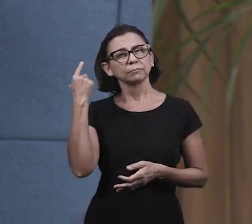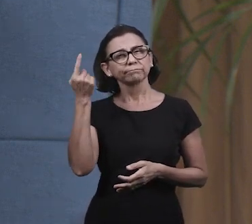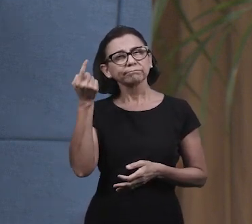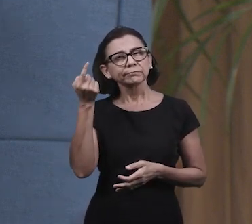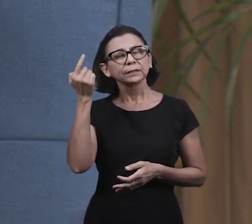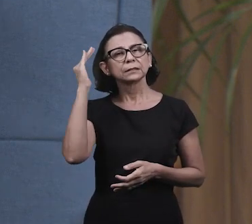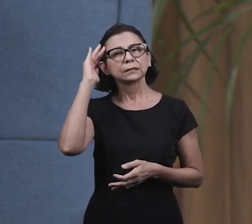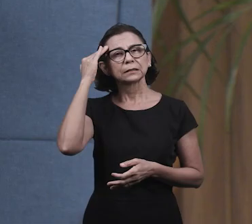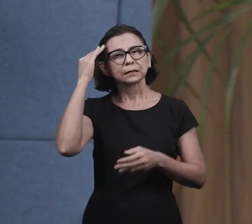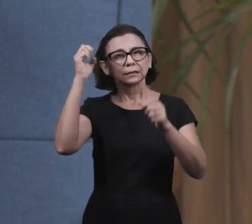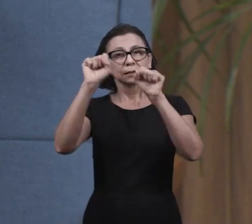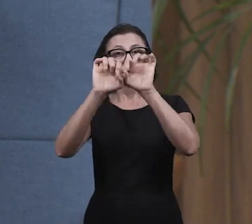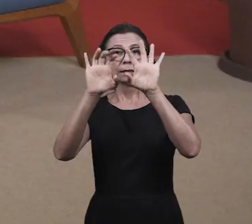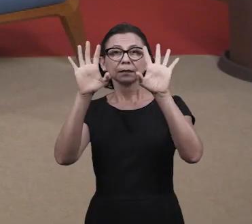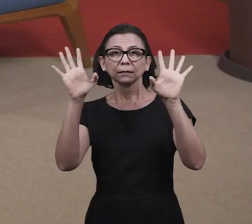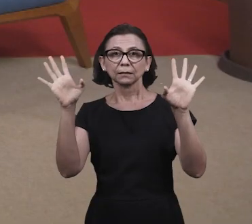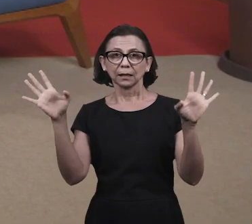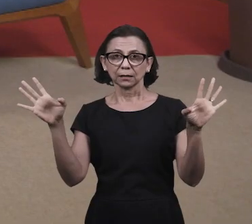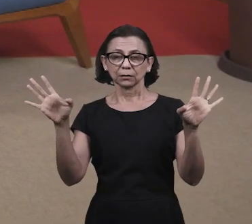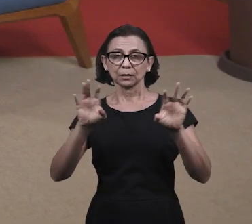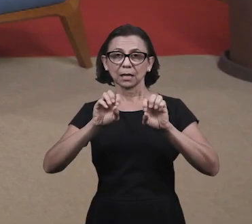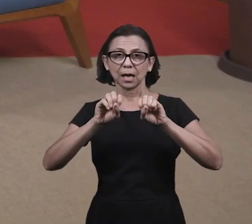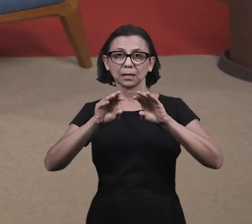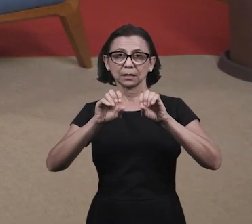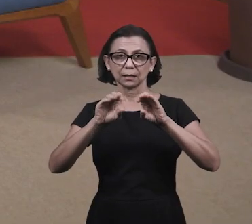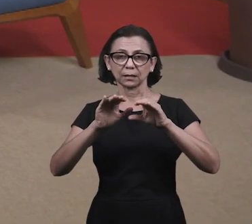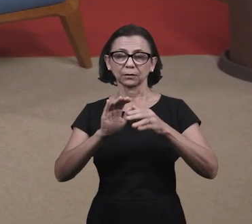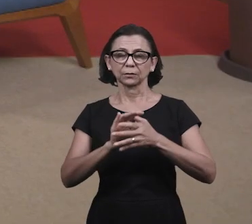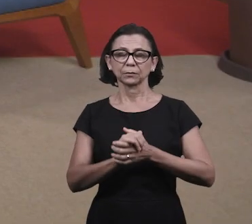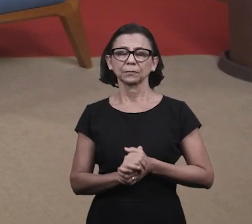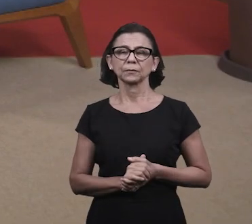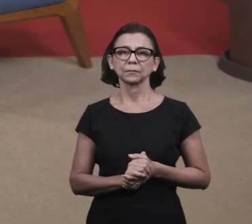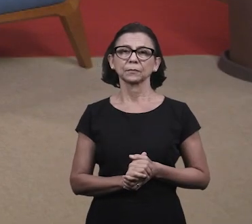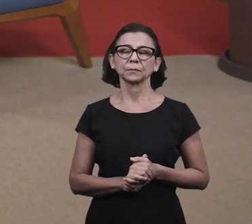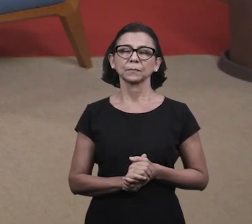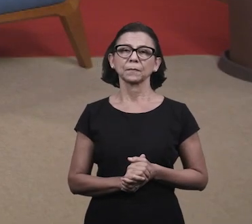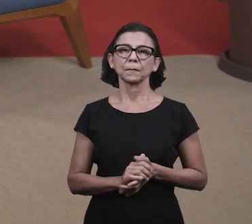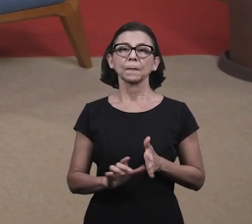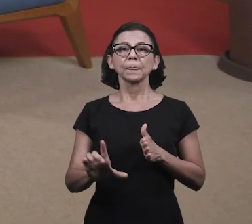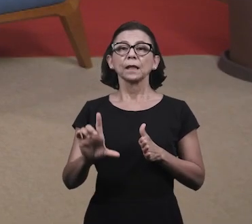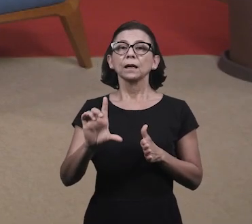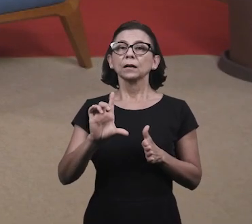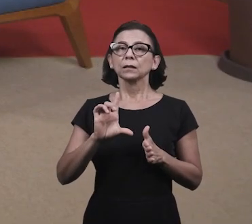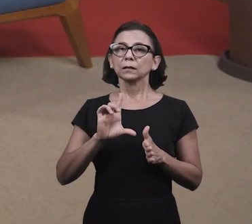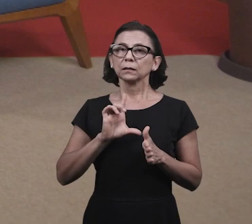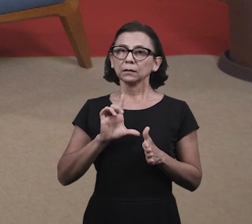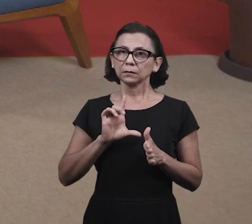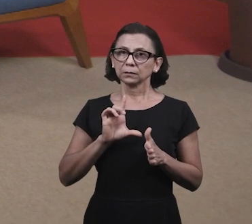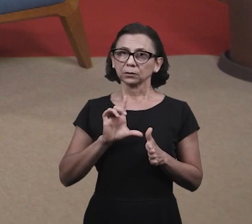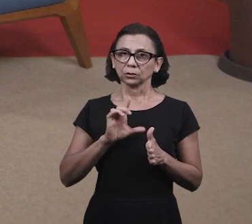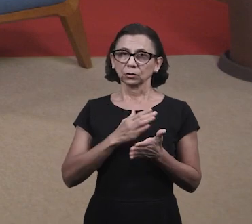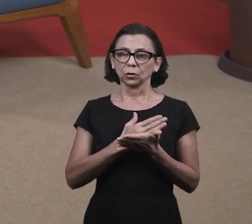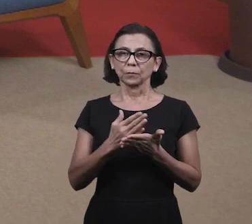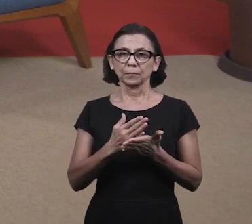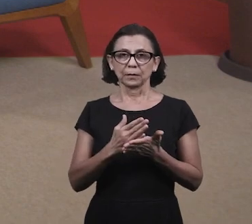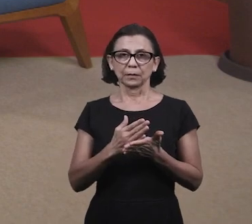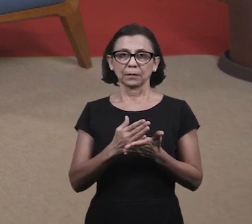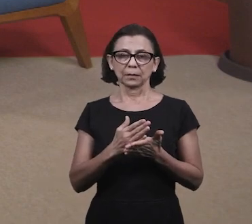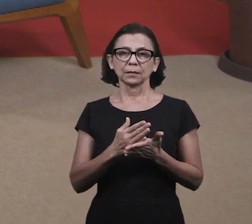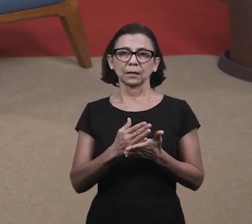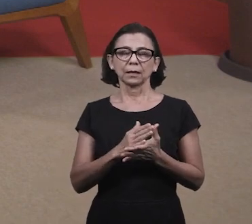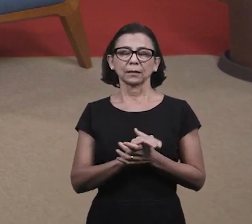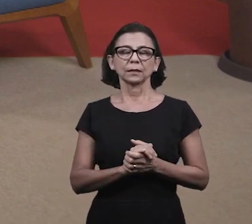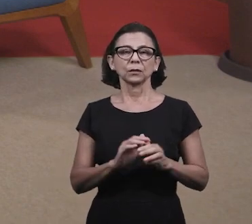été posées. Le long de la programmation, vous allez comprendre avec clarté ce que nous voulons vous apporter. Mais